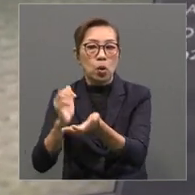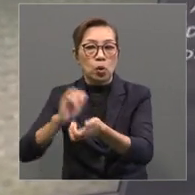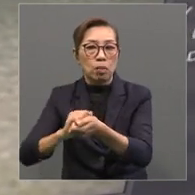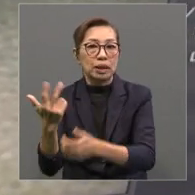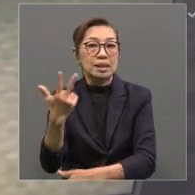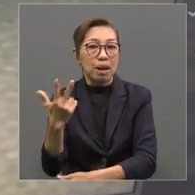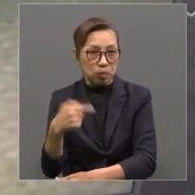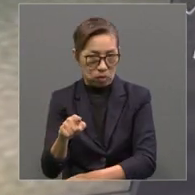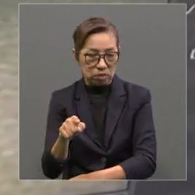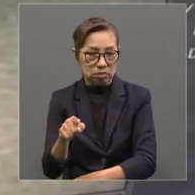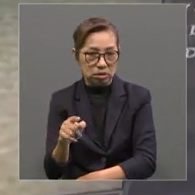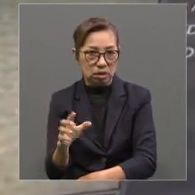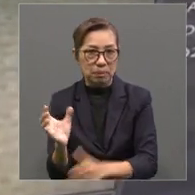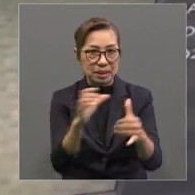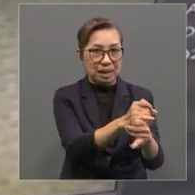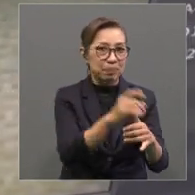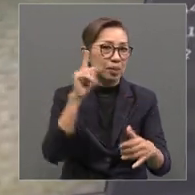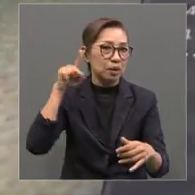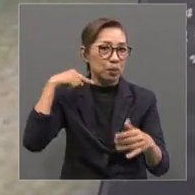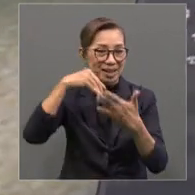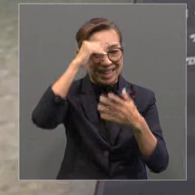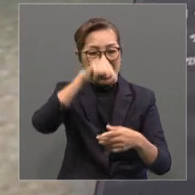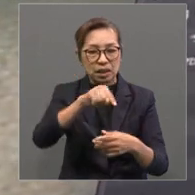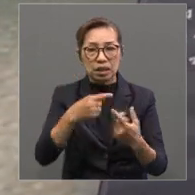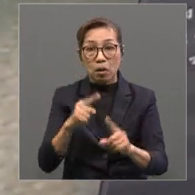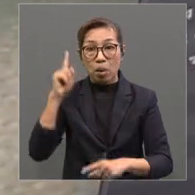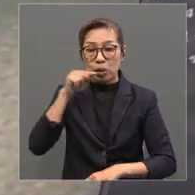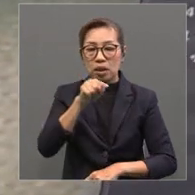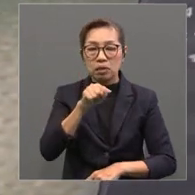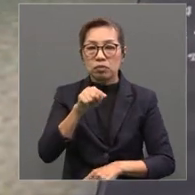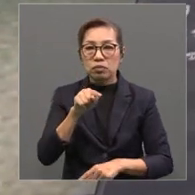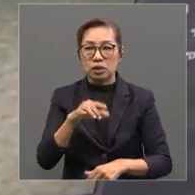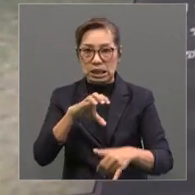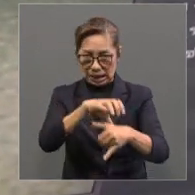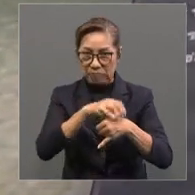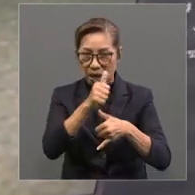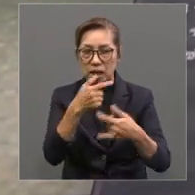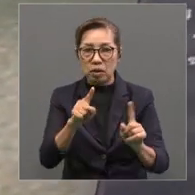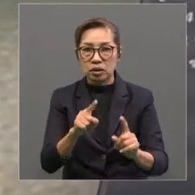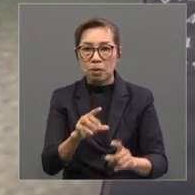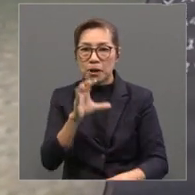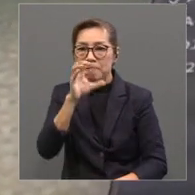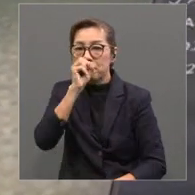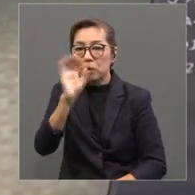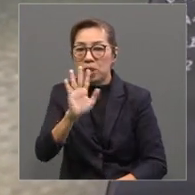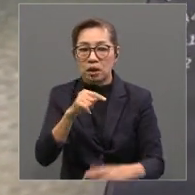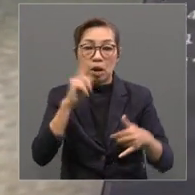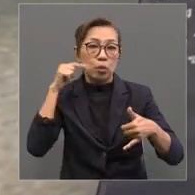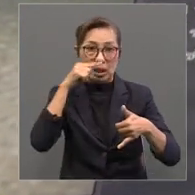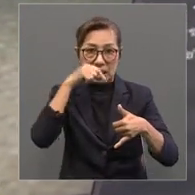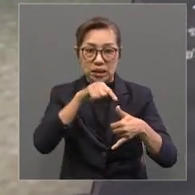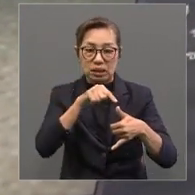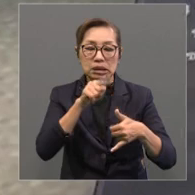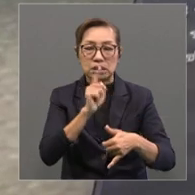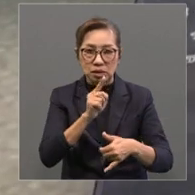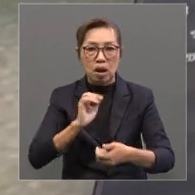คดีแต่ว่ารายละเอียดยังไม่สามารถที่จะเปิดเผยได้เนื่องจากว่าเป็นเรื่องที่อยู่ในสำนวนก็มีรายงานนะคะว่าหญิงไทยคนดังกล่าวเนี่ยเข้า